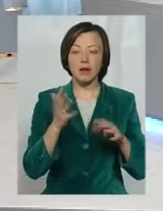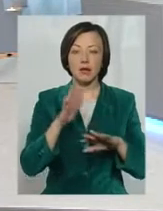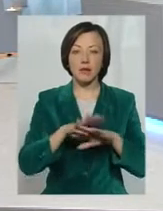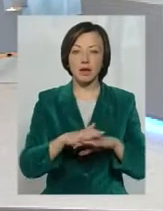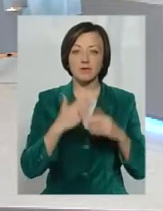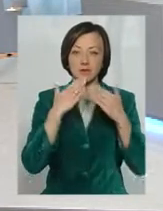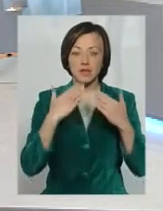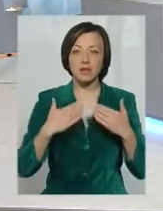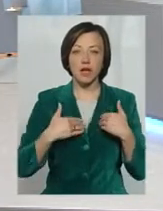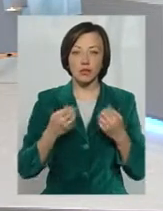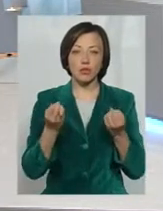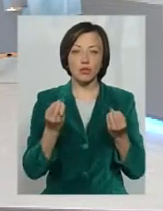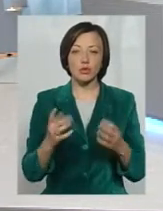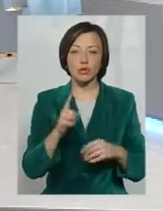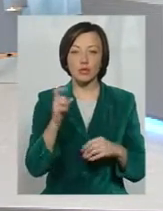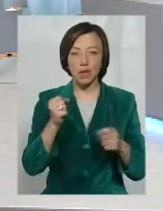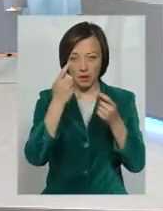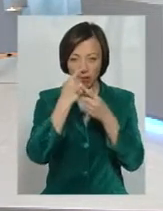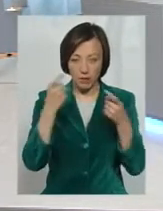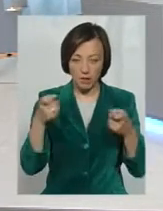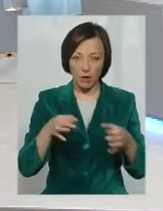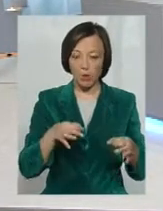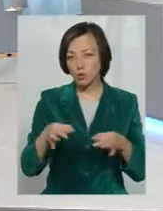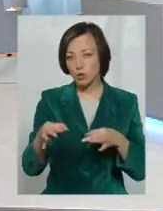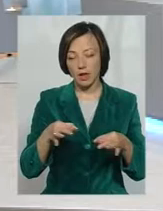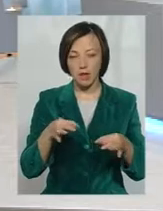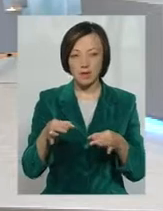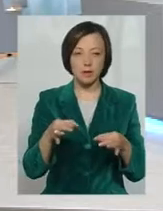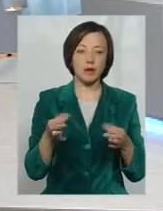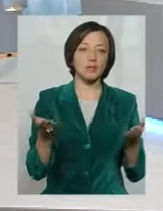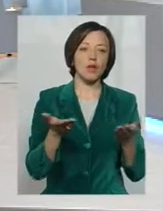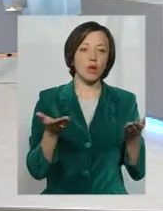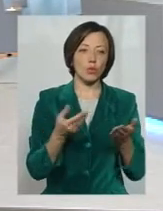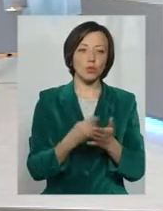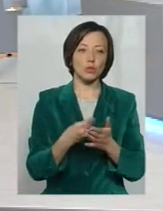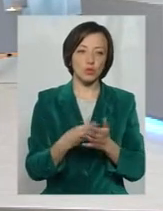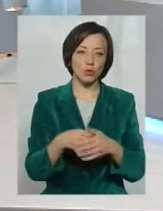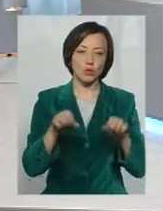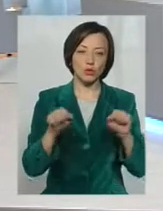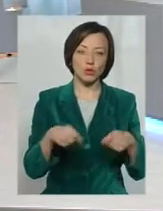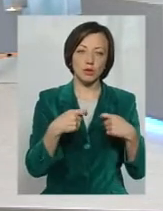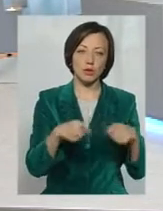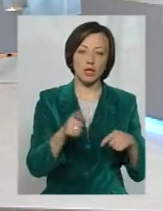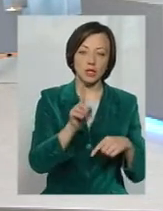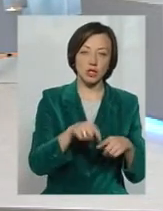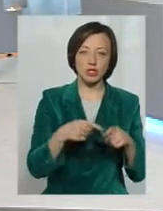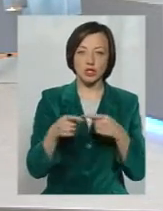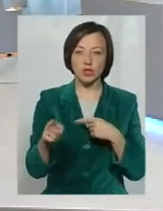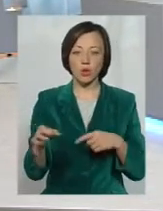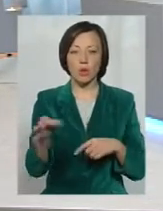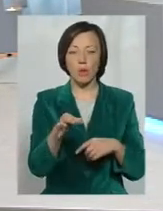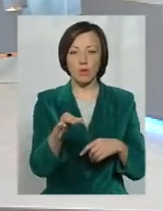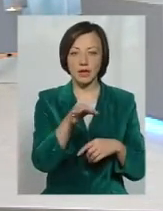зверталися просто за інформацією, за консультаціями, за якою ціною можна продати той чи інший актив, ті чи інші області,